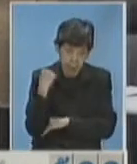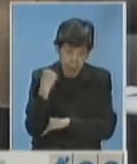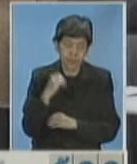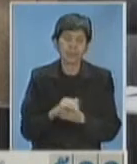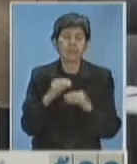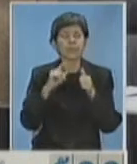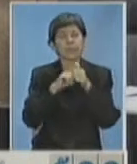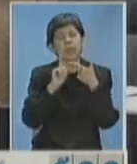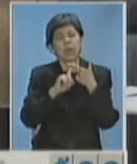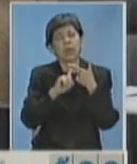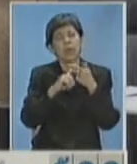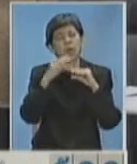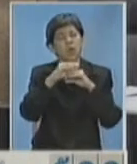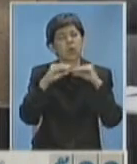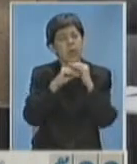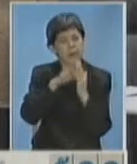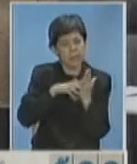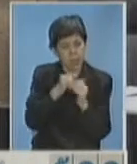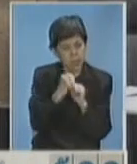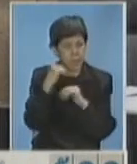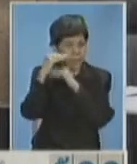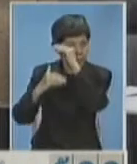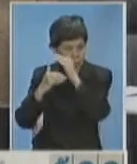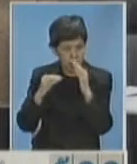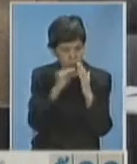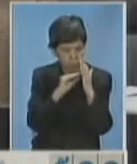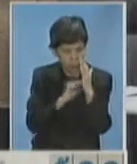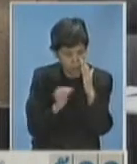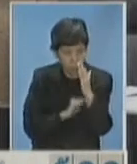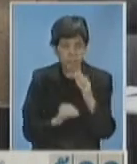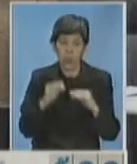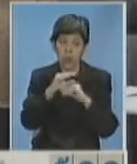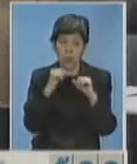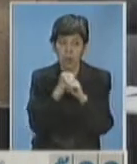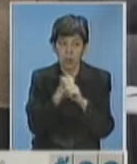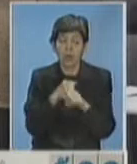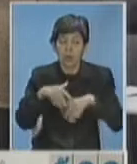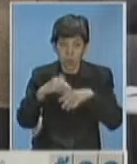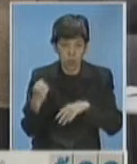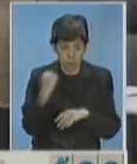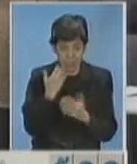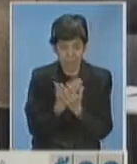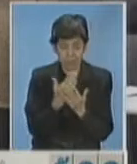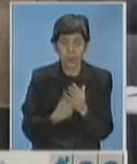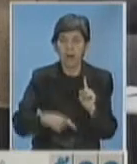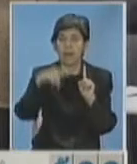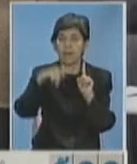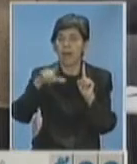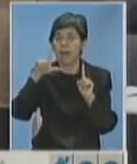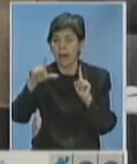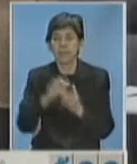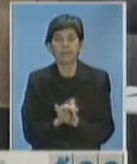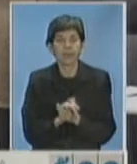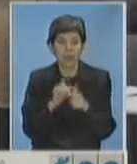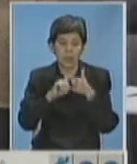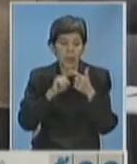โครงการยุทธศาสตร์การพัฒนาพื้นที่โครงการพัฒนาศักยภาพความเข้มแข็งของชุมชนนี่ 1,000 ล้านยุทธศาสตร์การพัฒน